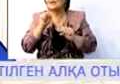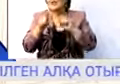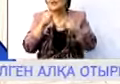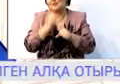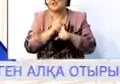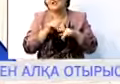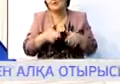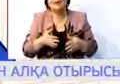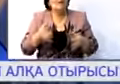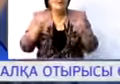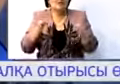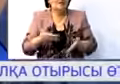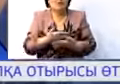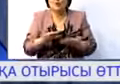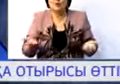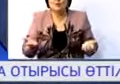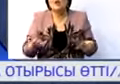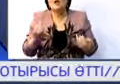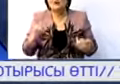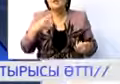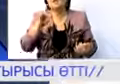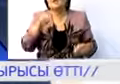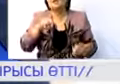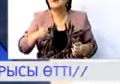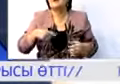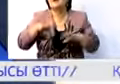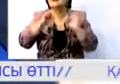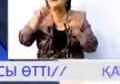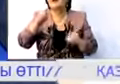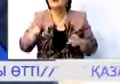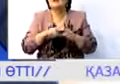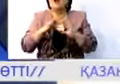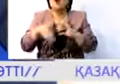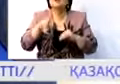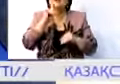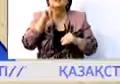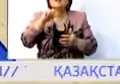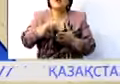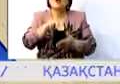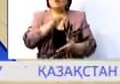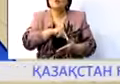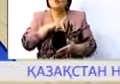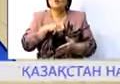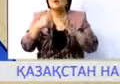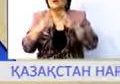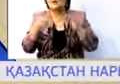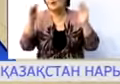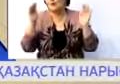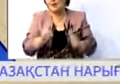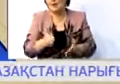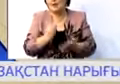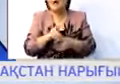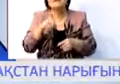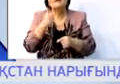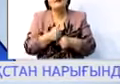Қазалы. Кез келген түрін. Міне, Мейрамбек сияқты іскер азаматтардың арқасында ауданда жастар арасындағы жұмыстық деңгейі төмендеп келеді.